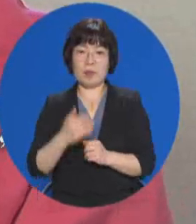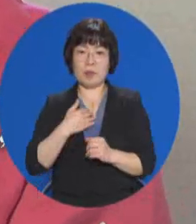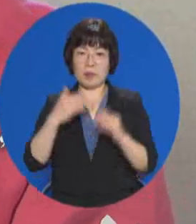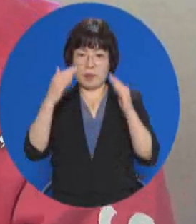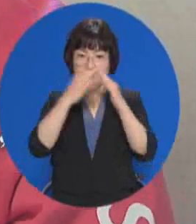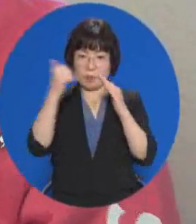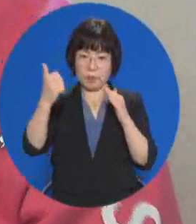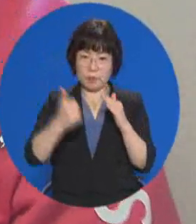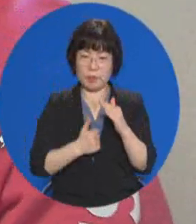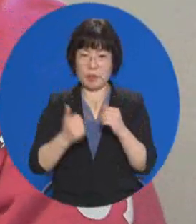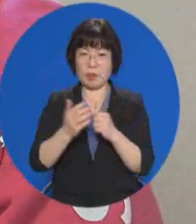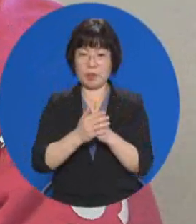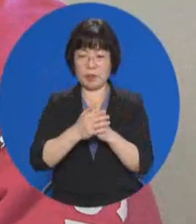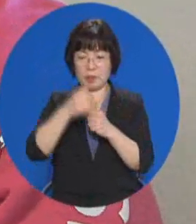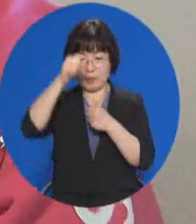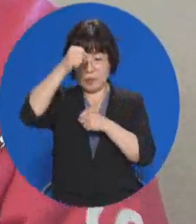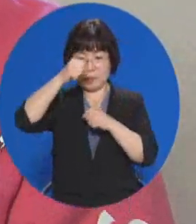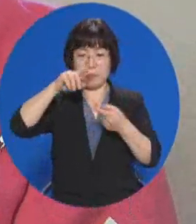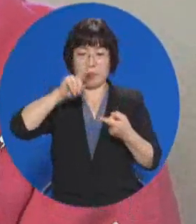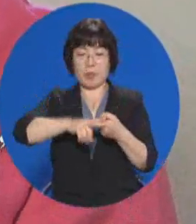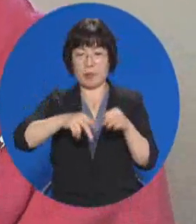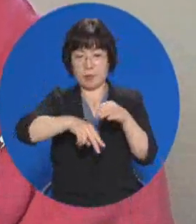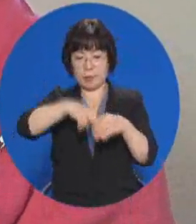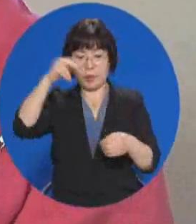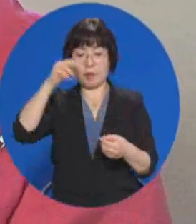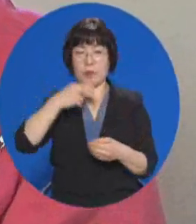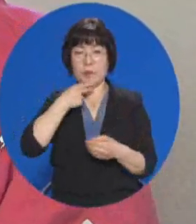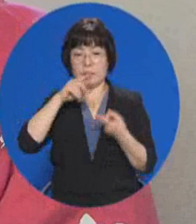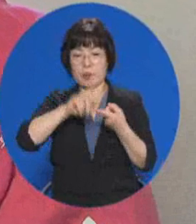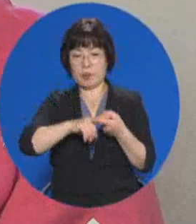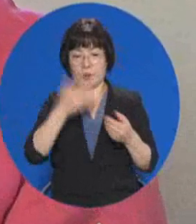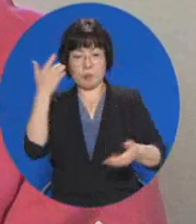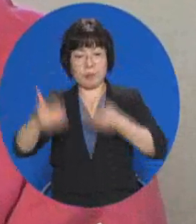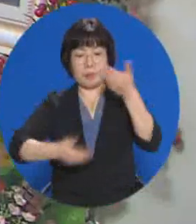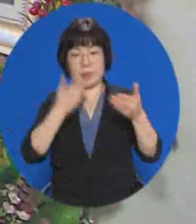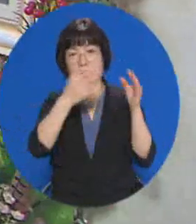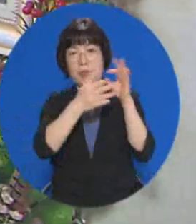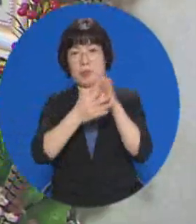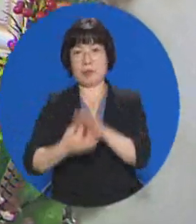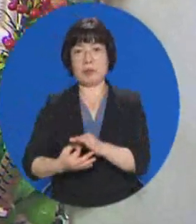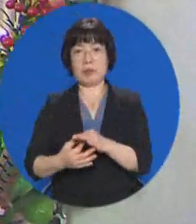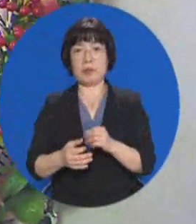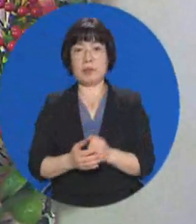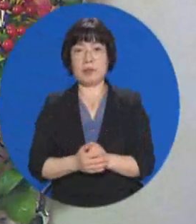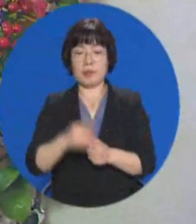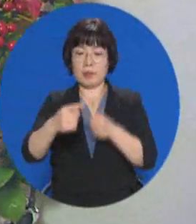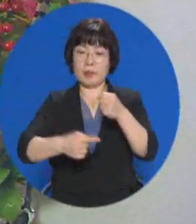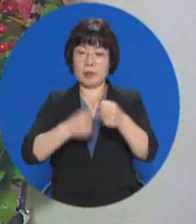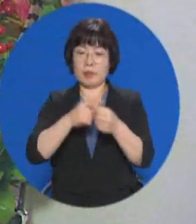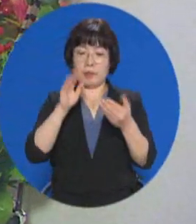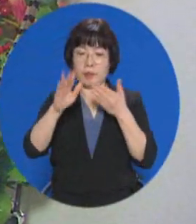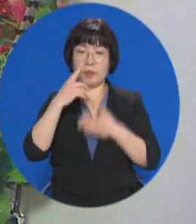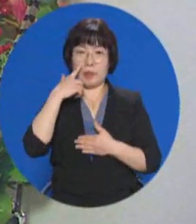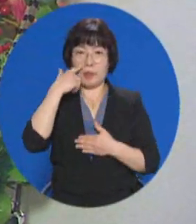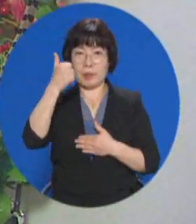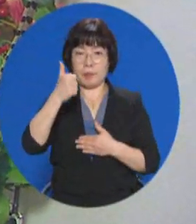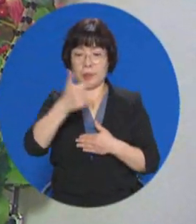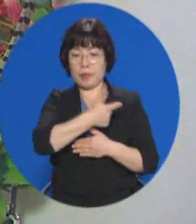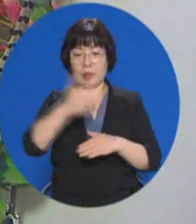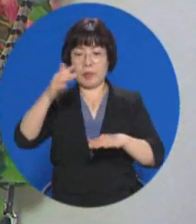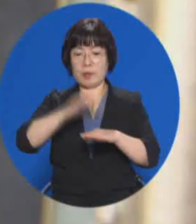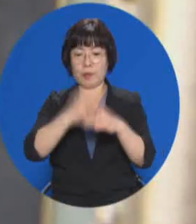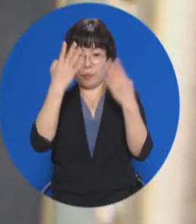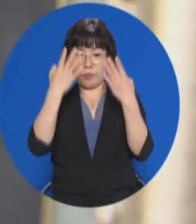뒤져. 신도 안 벗고 막 구나 신고 막 다 뒤져. 지금들 만들. 1년여 뒤 아버지가